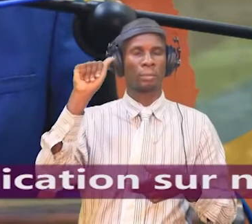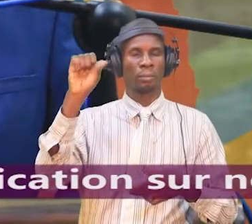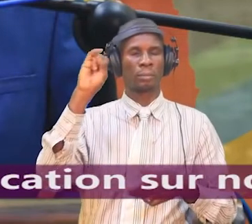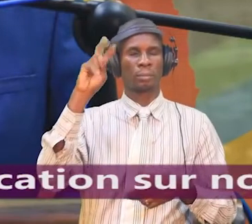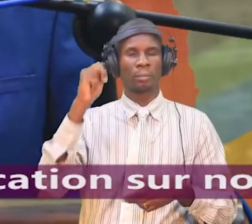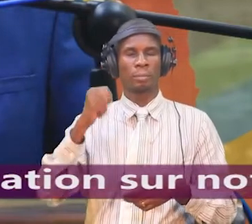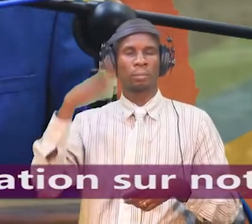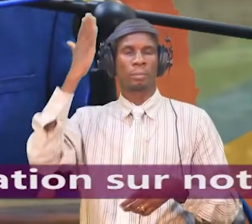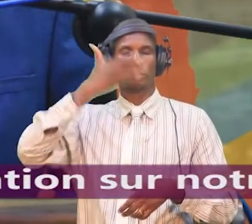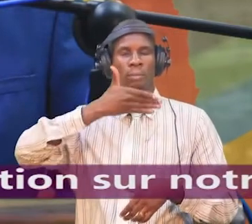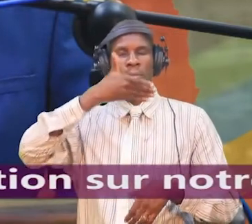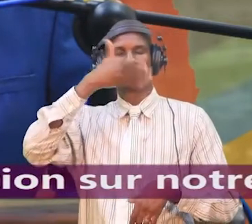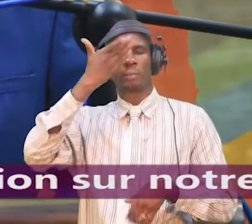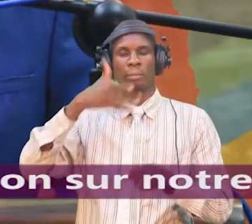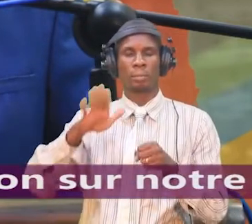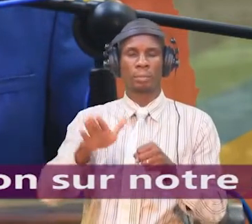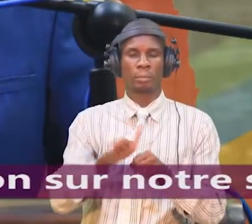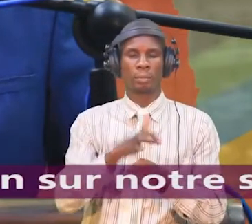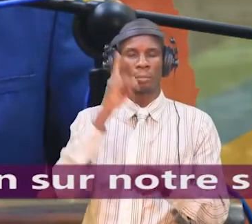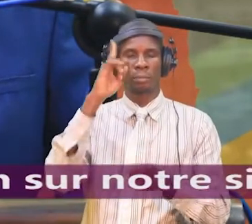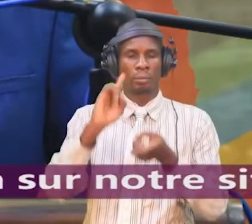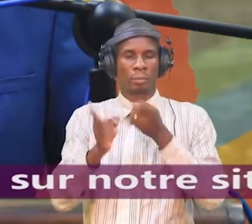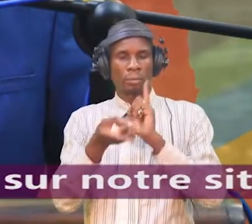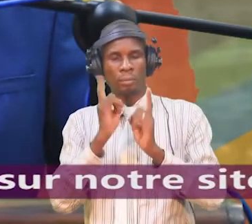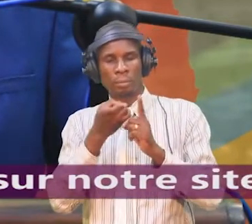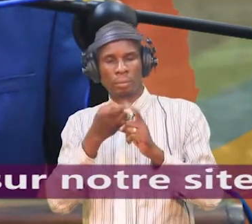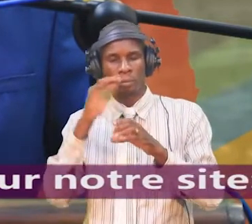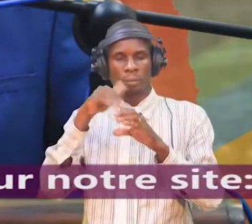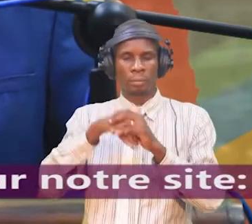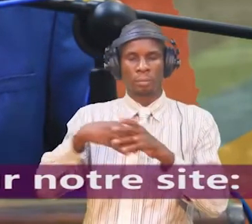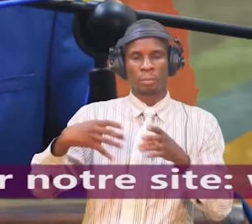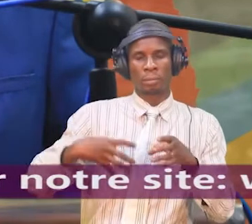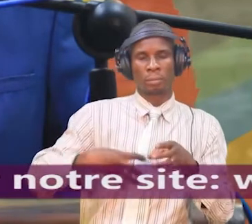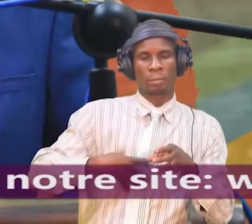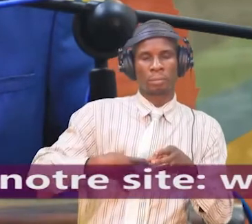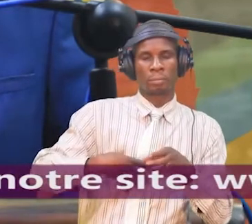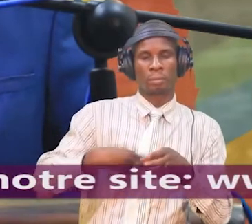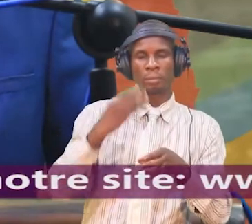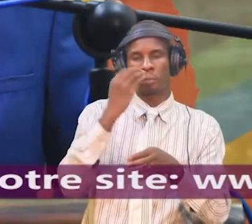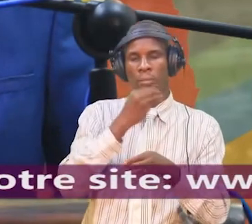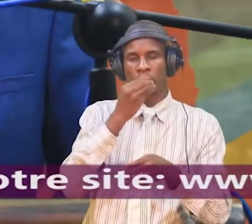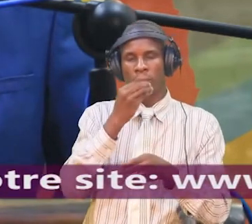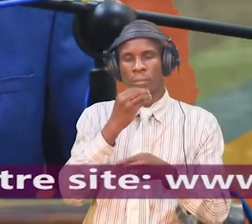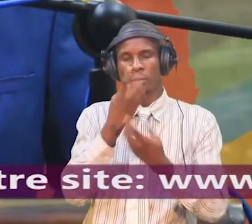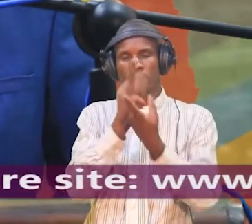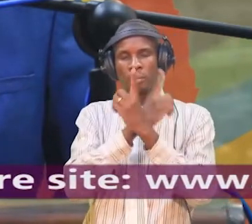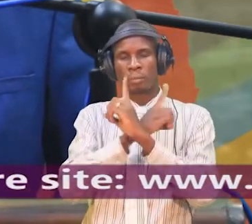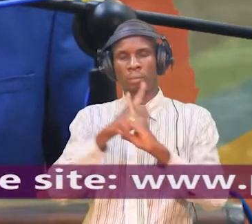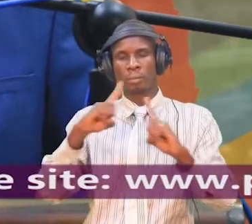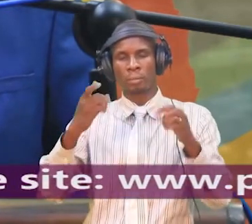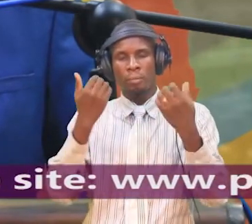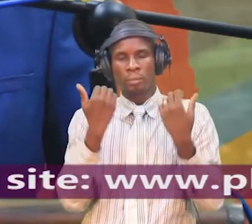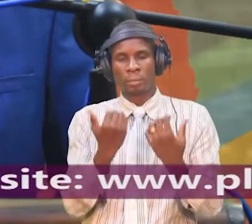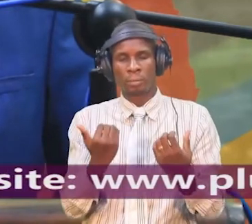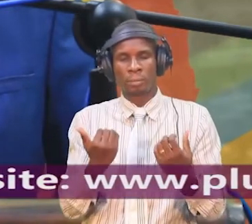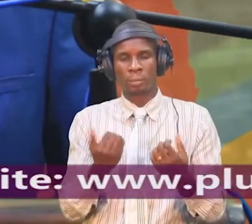Korali. To lingiete nkolo na biso oyeba na kopakola ye na mafuta na yo. Mpe oloba na monoko na